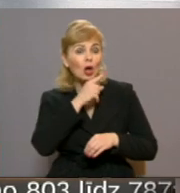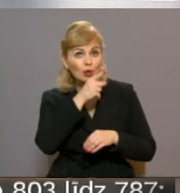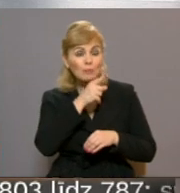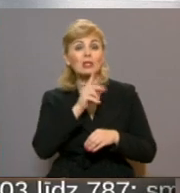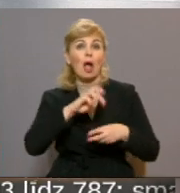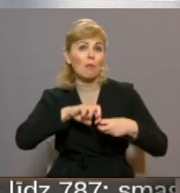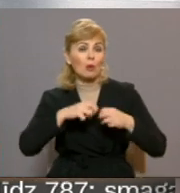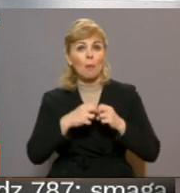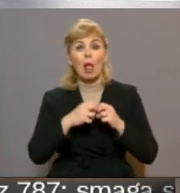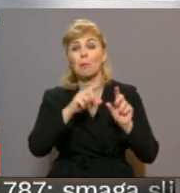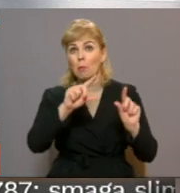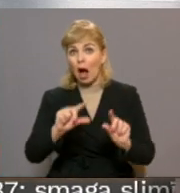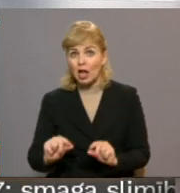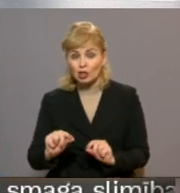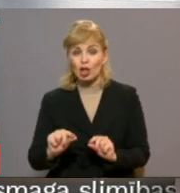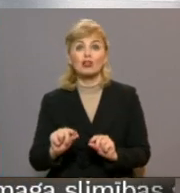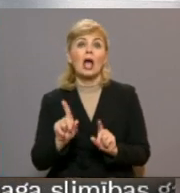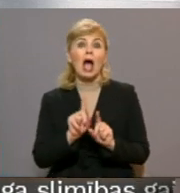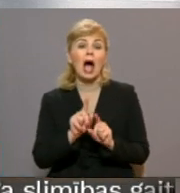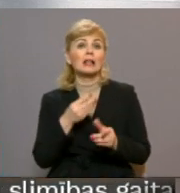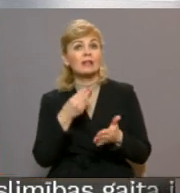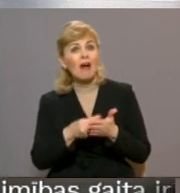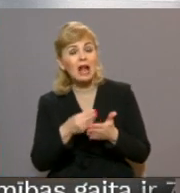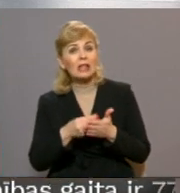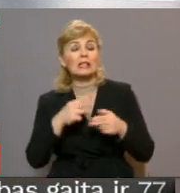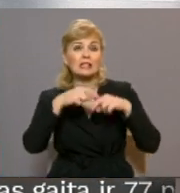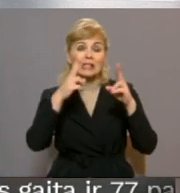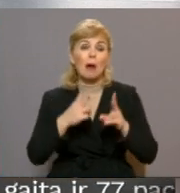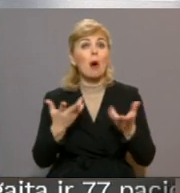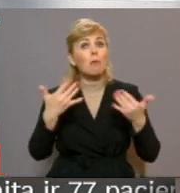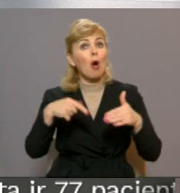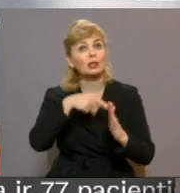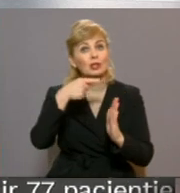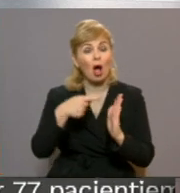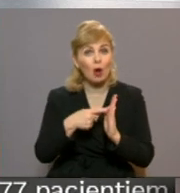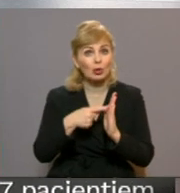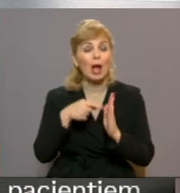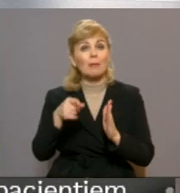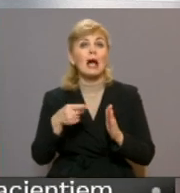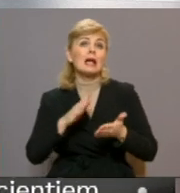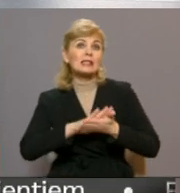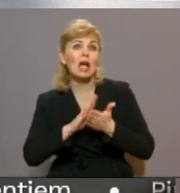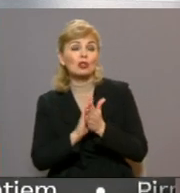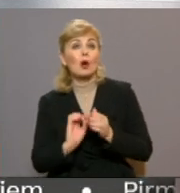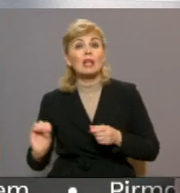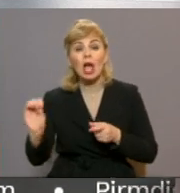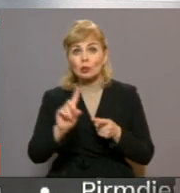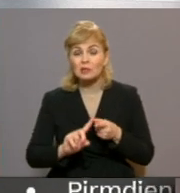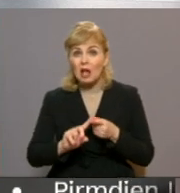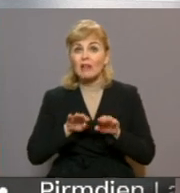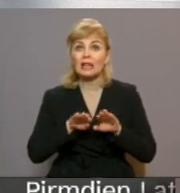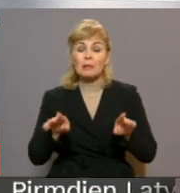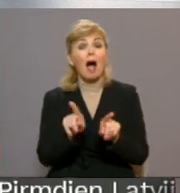seku mazināšanai. Vērtīti arī starptautiskās politikas jautājumi, pozīciju saskaņošana Eiropas Savienības līmenī